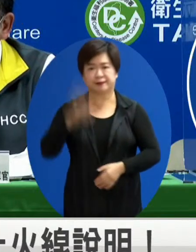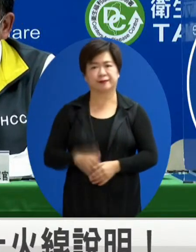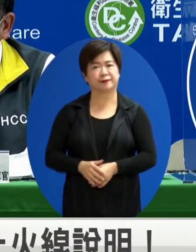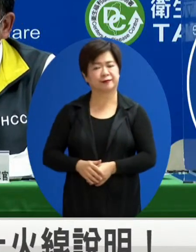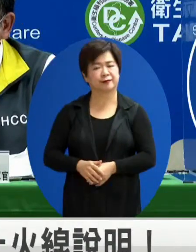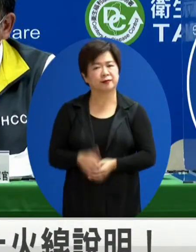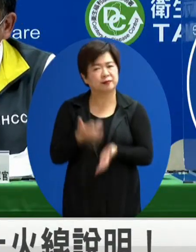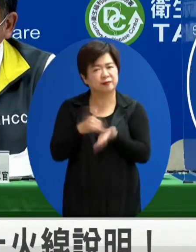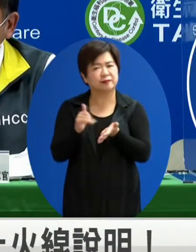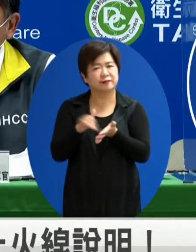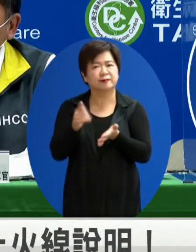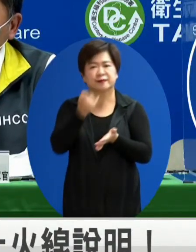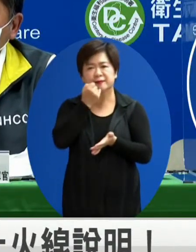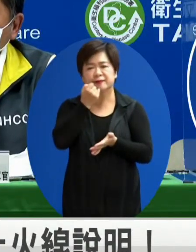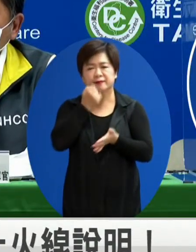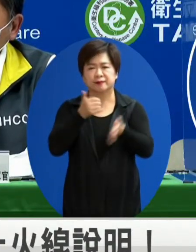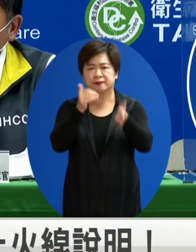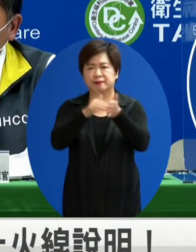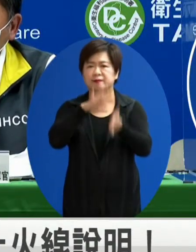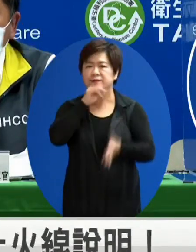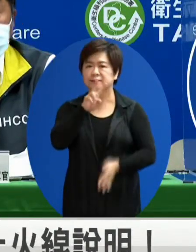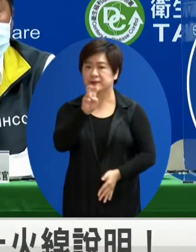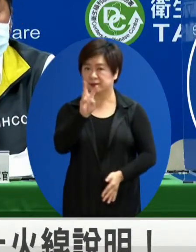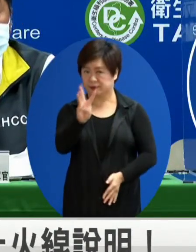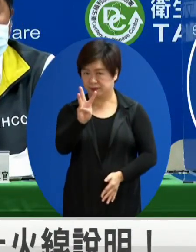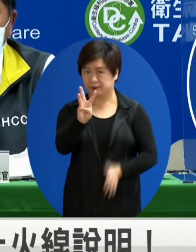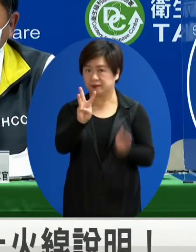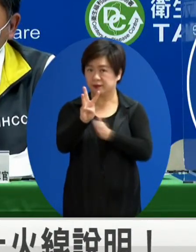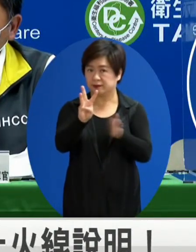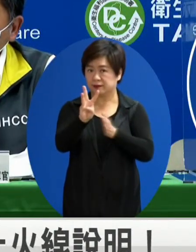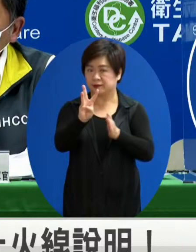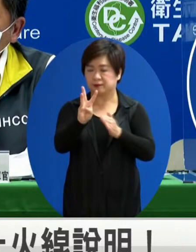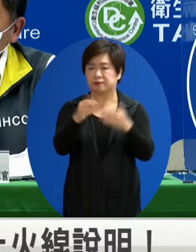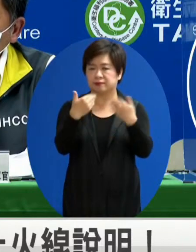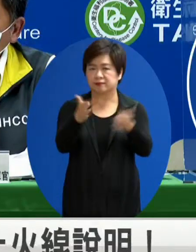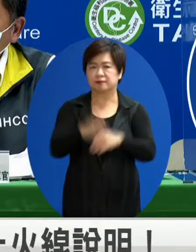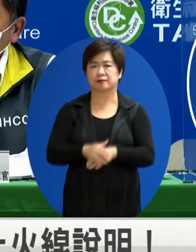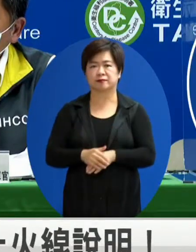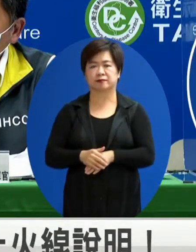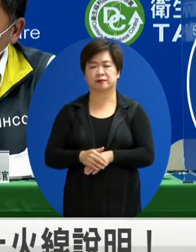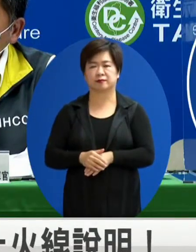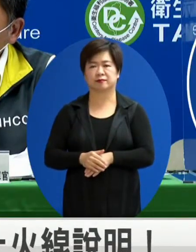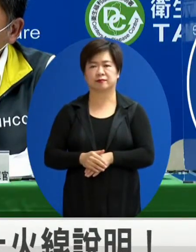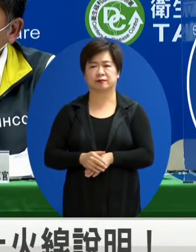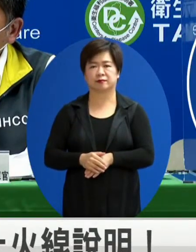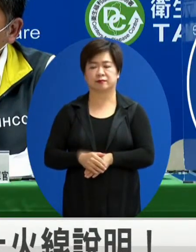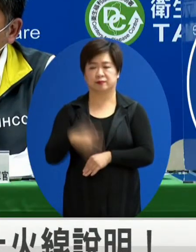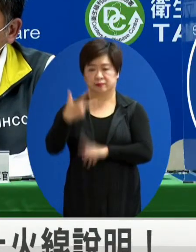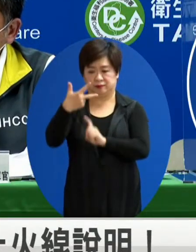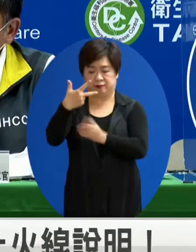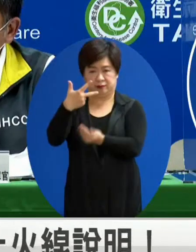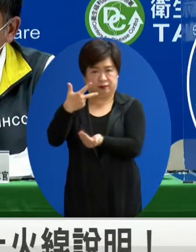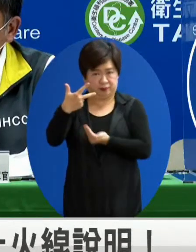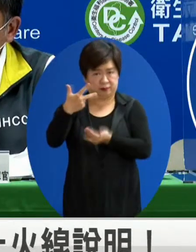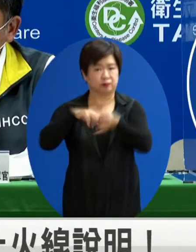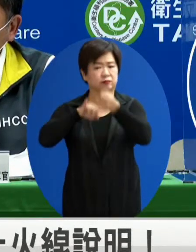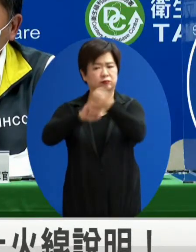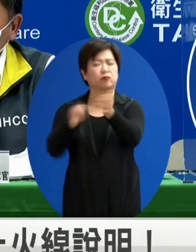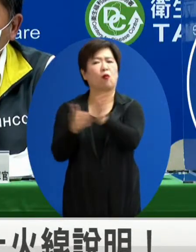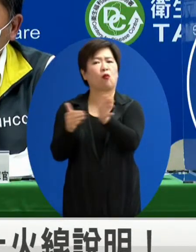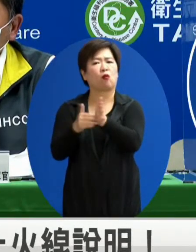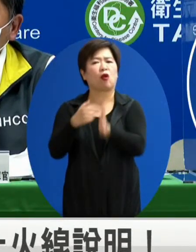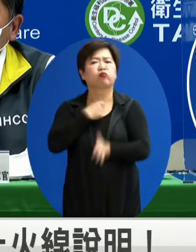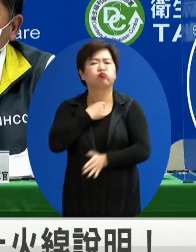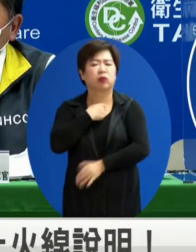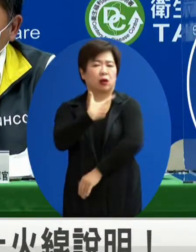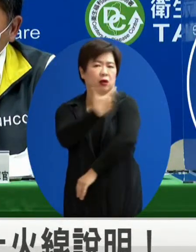以我们可以哈开到23岁哈，23岁，这里面是7月19日以前已经意愿登记选择 A